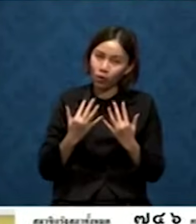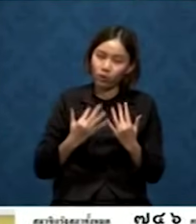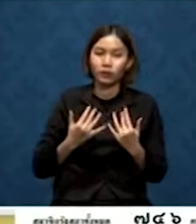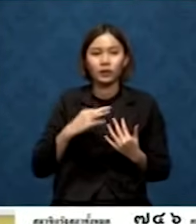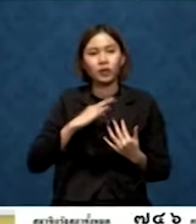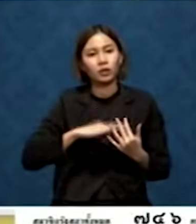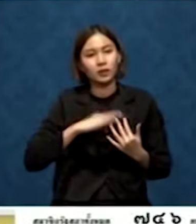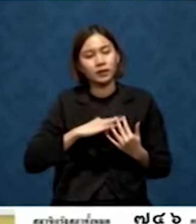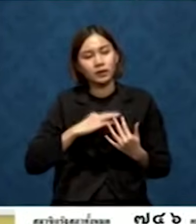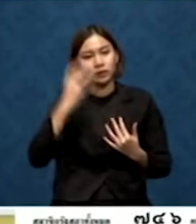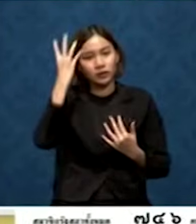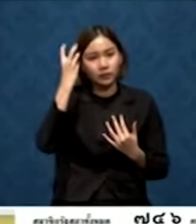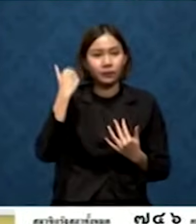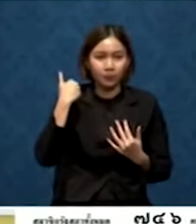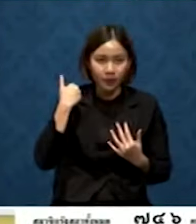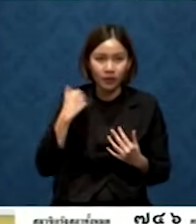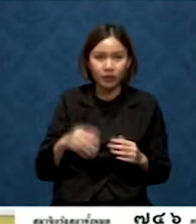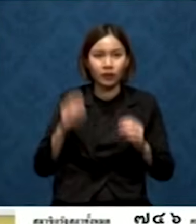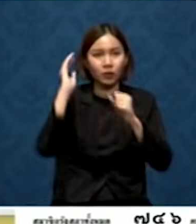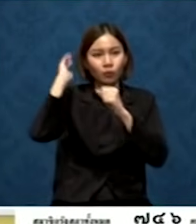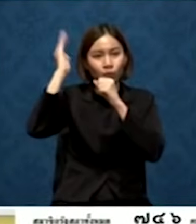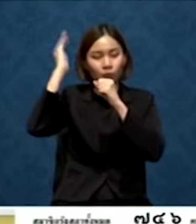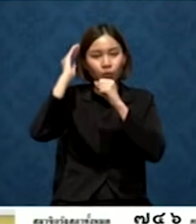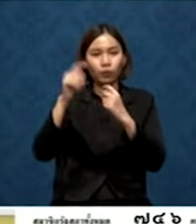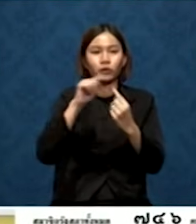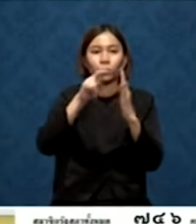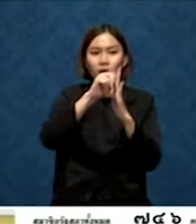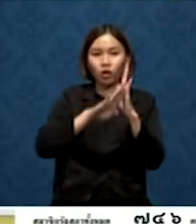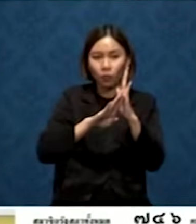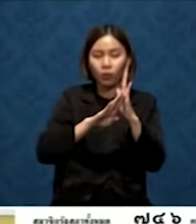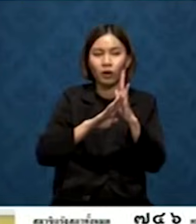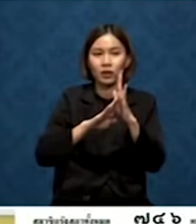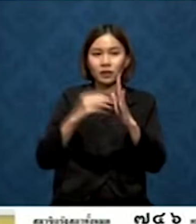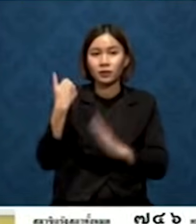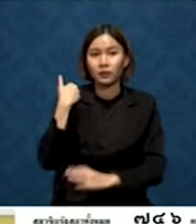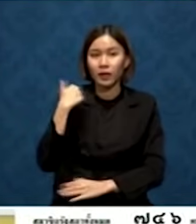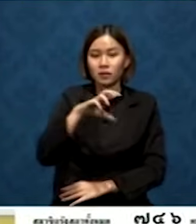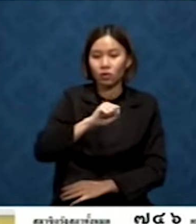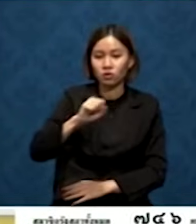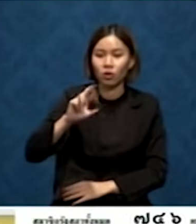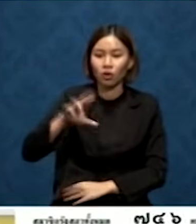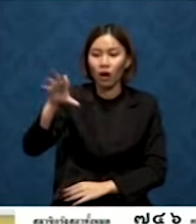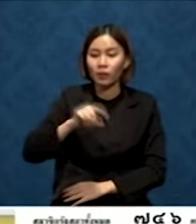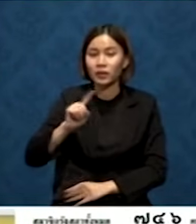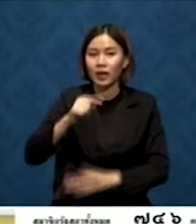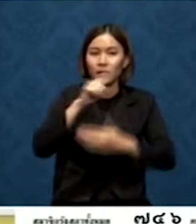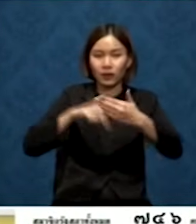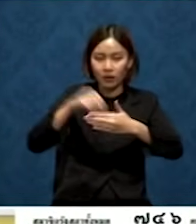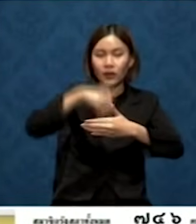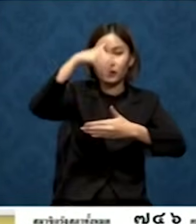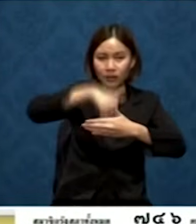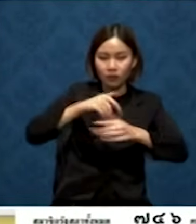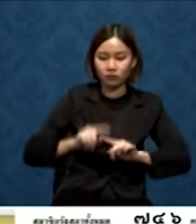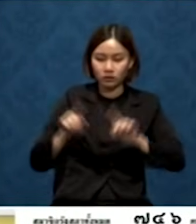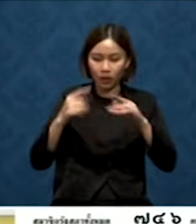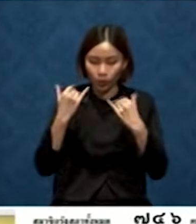ว่าในคำแถลงนโยบายนั้นท่านนายกจะยืนยันหรือไม่ว่าสสรต้องมาจากการเลือกตั้งแต่